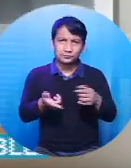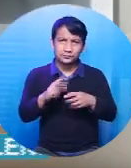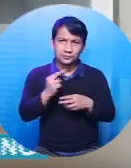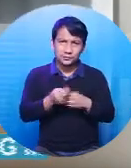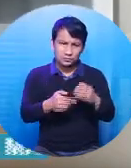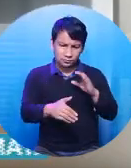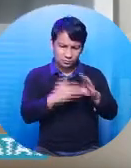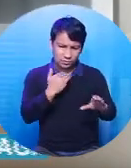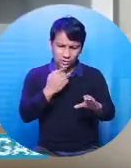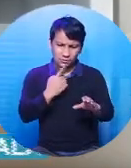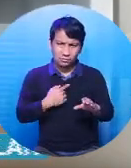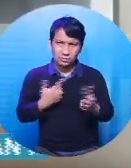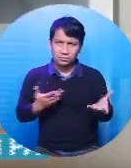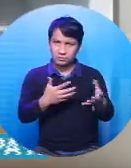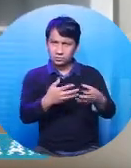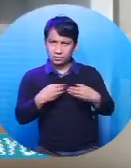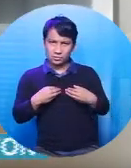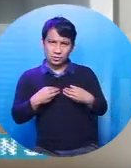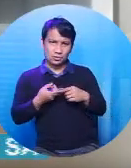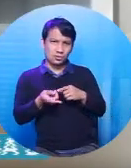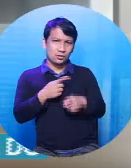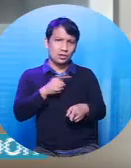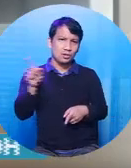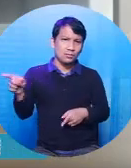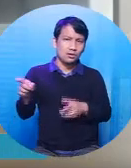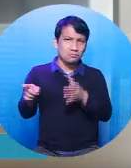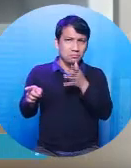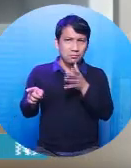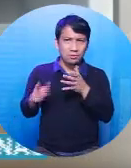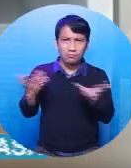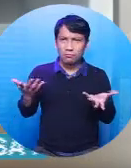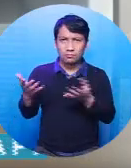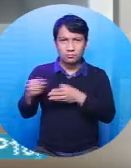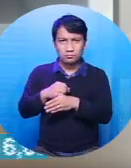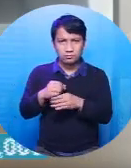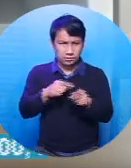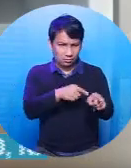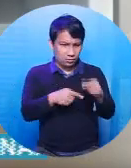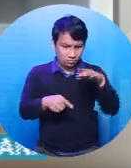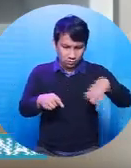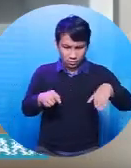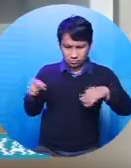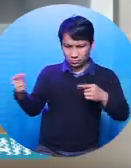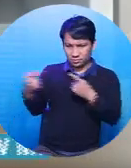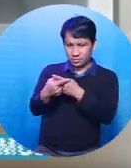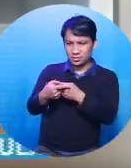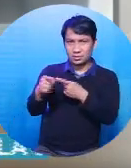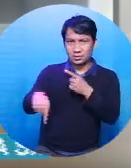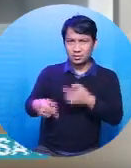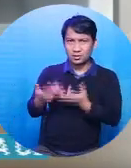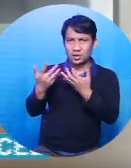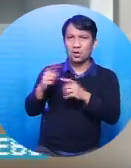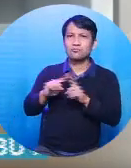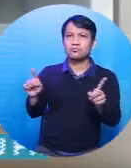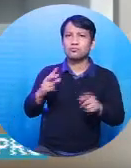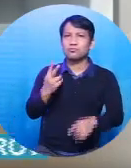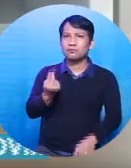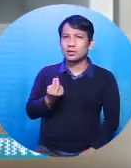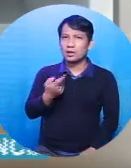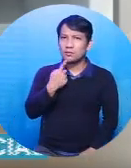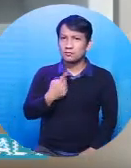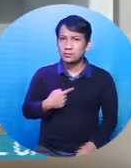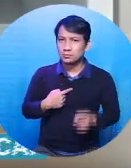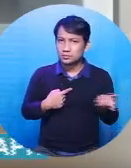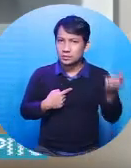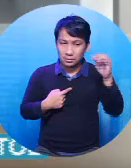ka ni Mister na hindi ko tatanggapin yung pera mo kasi sabi ng bata, wala rin panununog na kontra doon sa sinasabi mo. Kailan yung nagsabi si